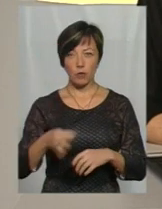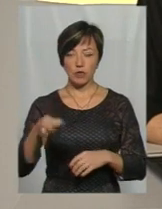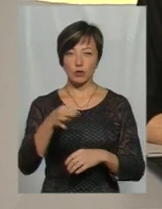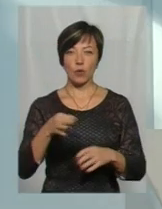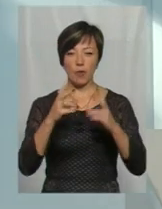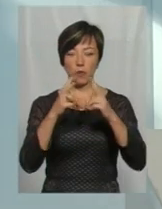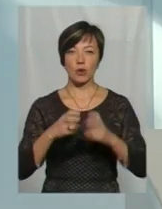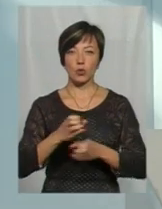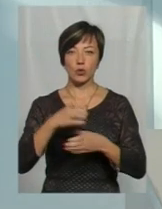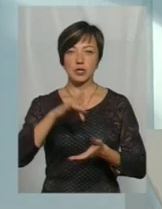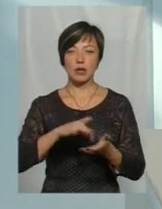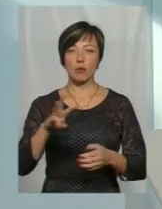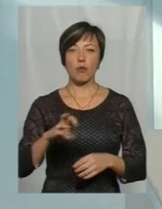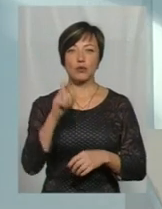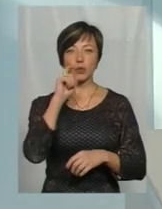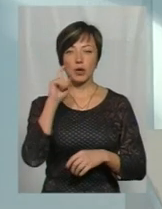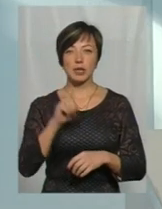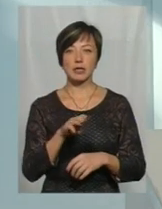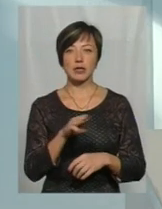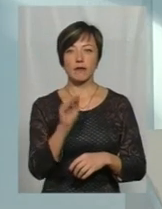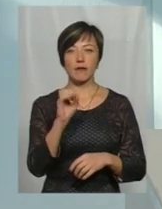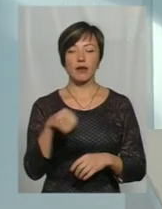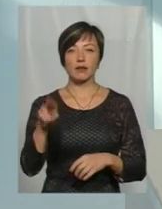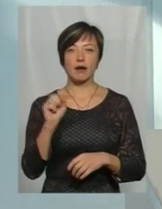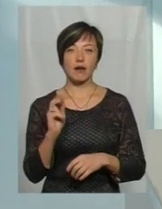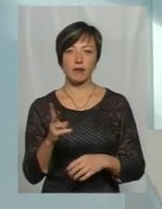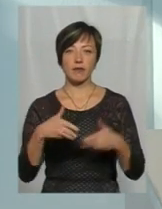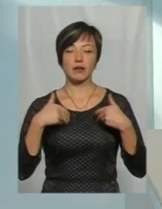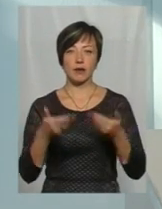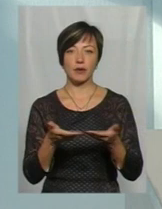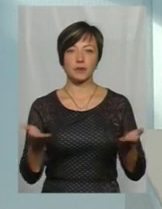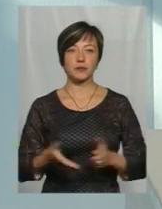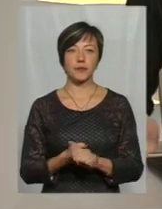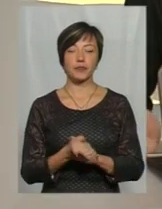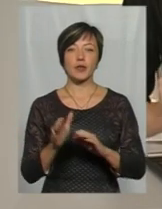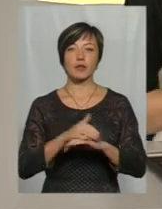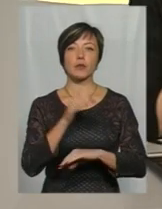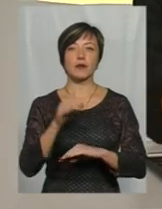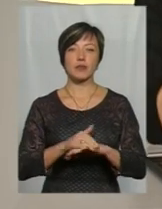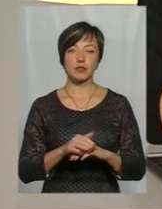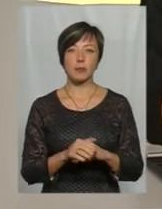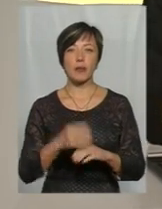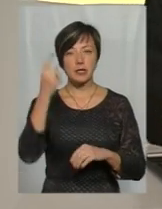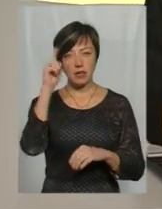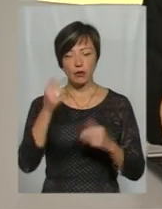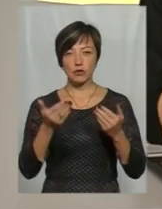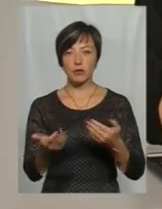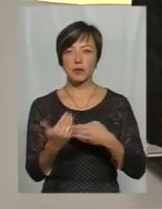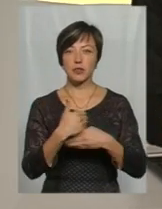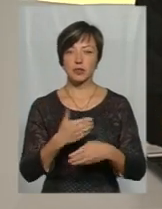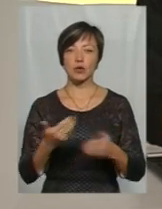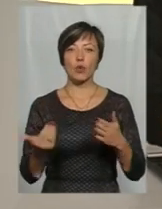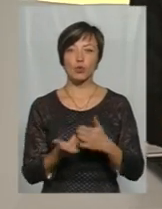обласного лабораторного центру МОЗ України Тетяною Федак. Вітаю. Добрий вечір. Пані Тетяно, знаю, що ви до нас прийшли вже